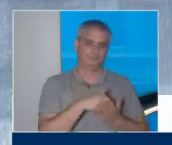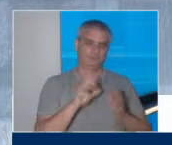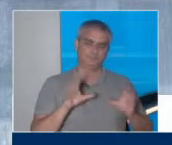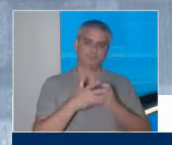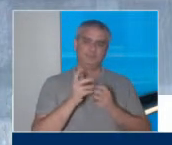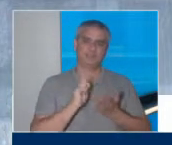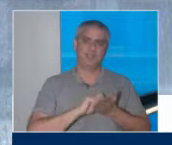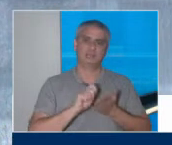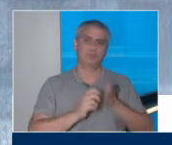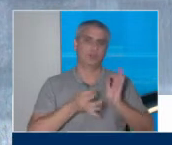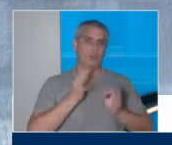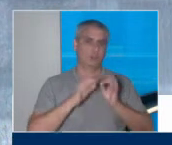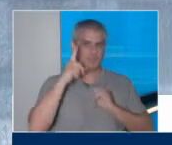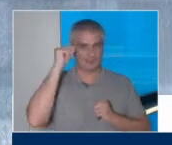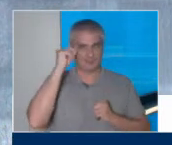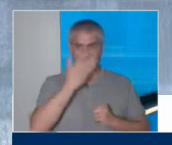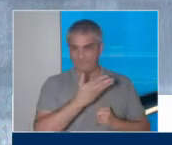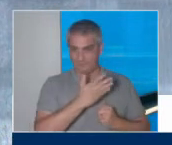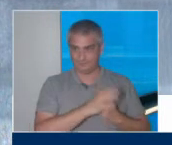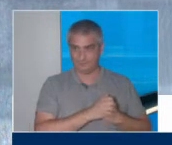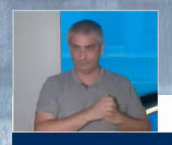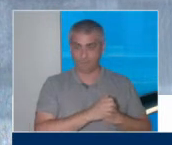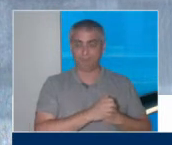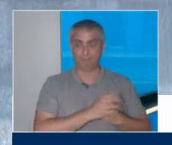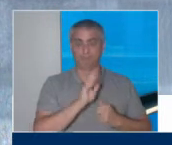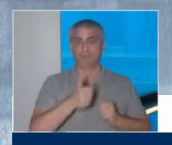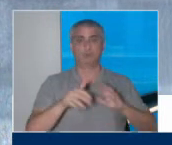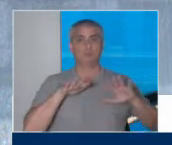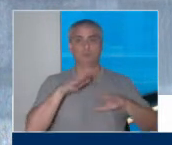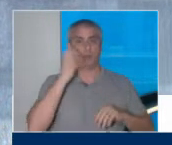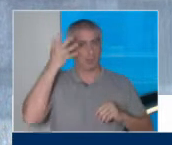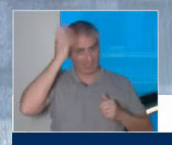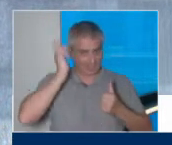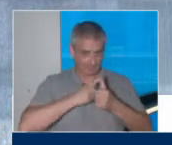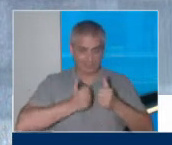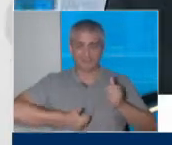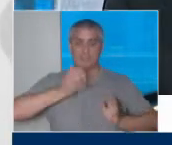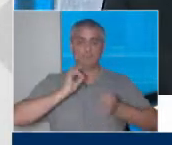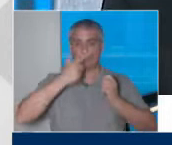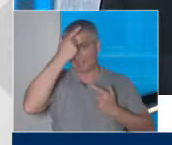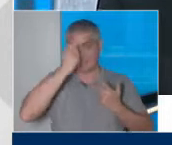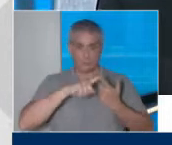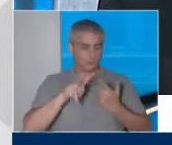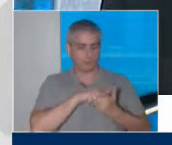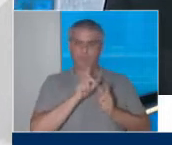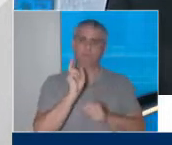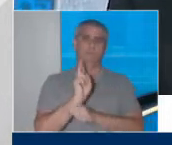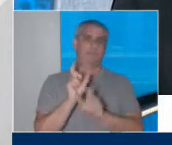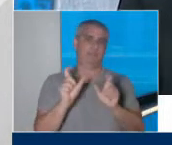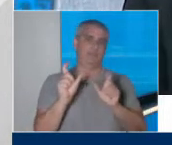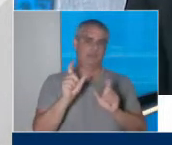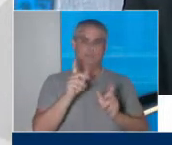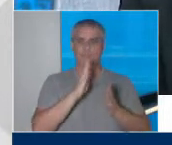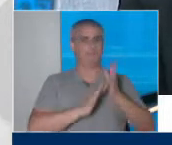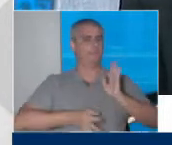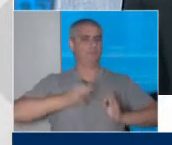לשכת עורכי הדין בתל אביב, גם ראש הממשלה יאיר לפיד וגם שר המשפטים גדעון סער יוצאים להגנתה של